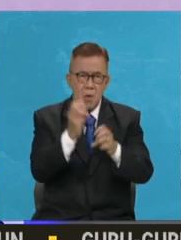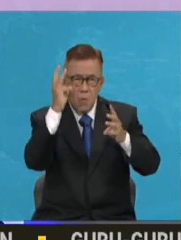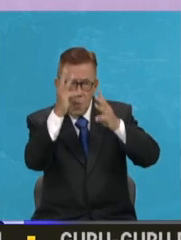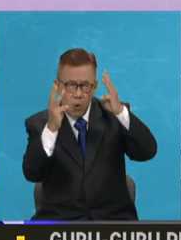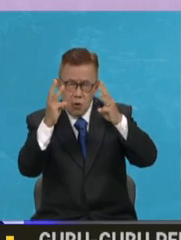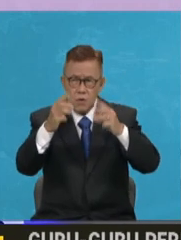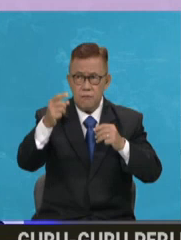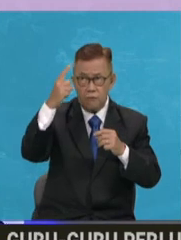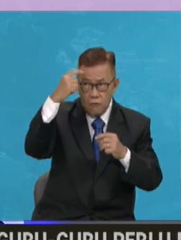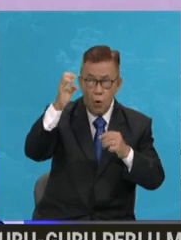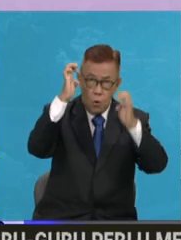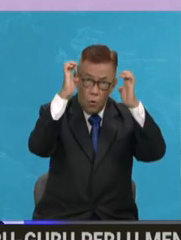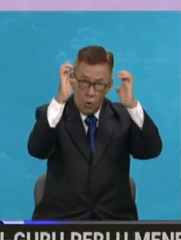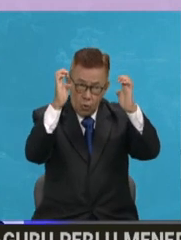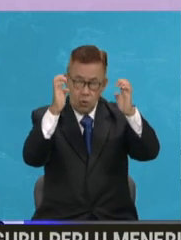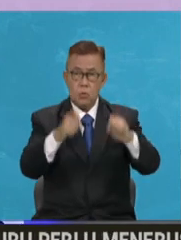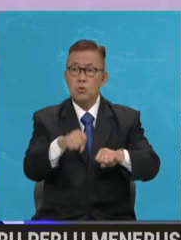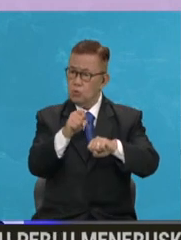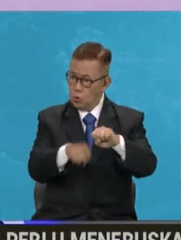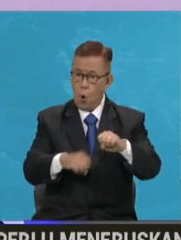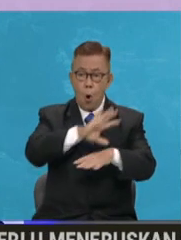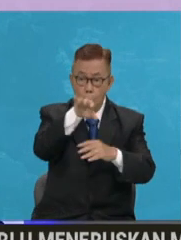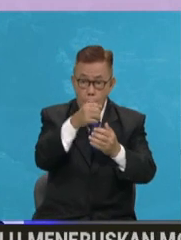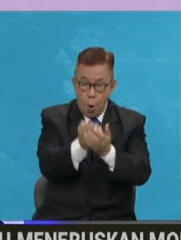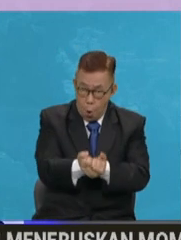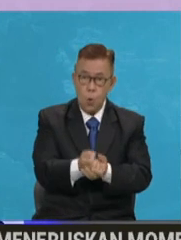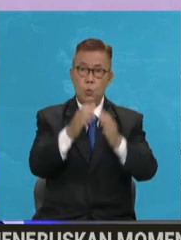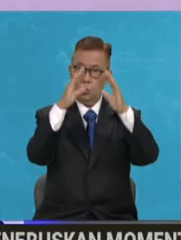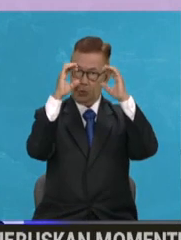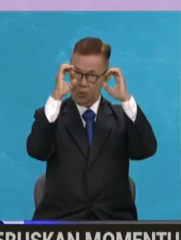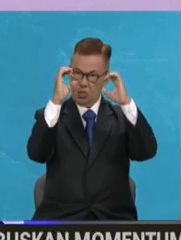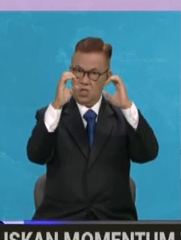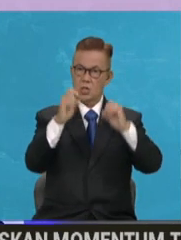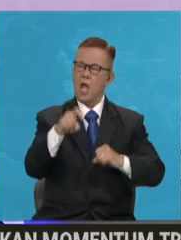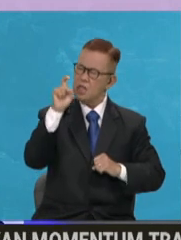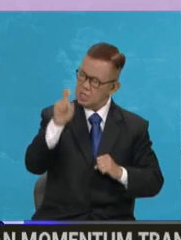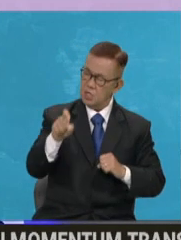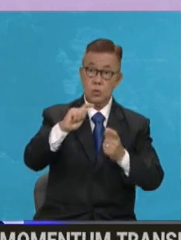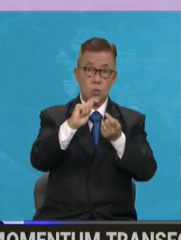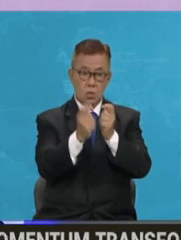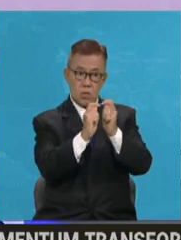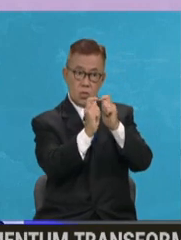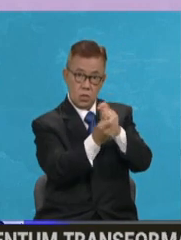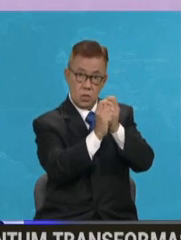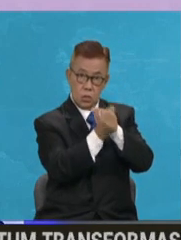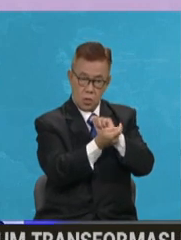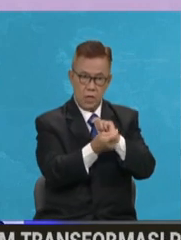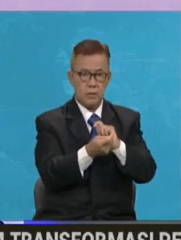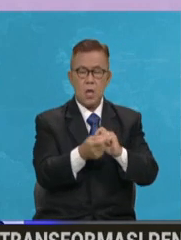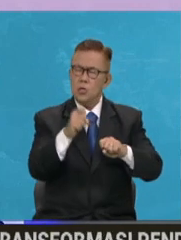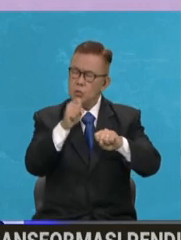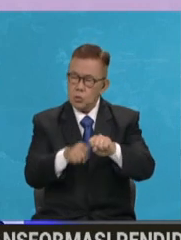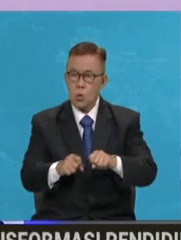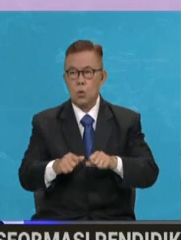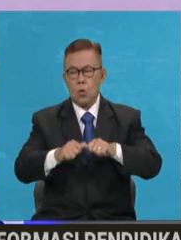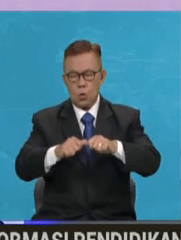pendidikan justru para guru perlu meneruskan momentum transformasi pendidikan ke arah memastikan sekolah guru dan